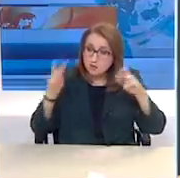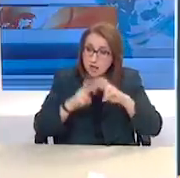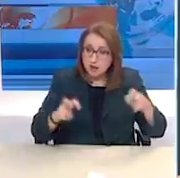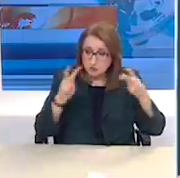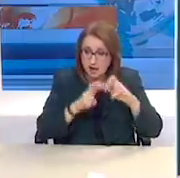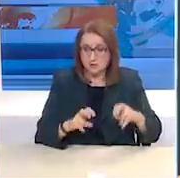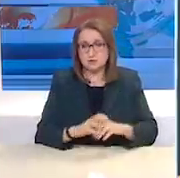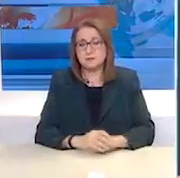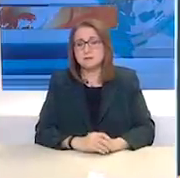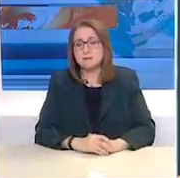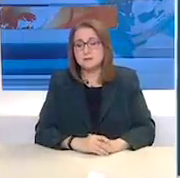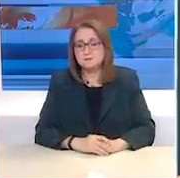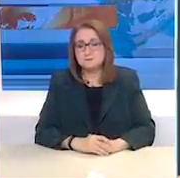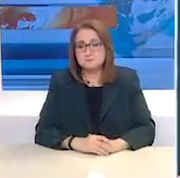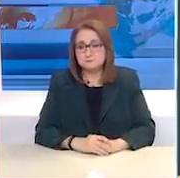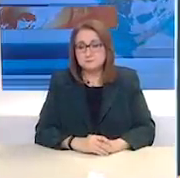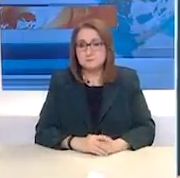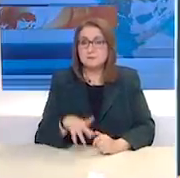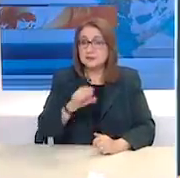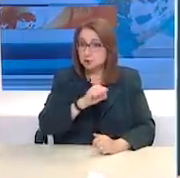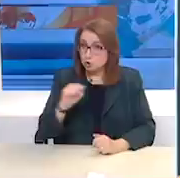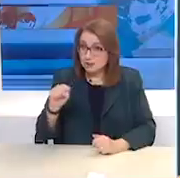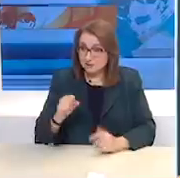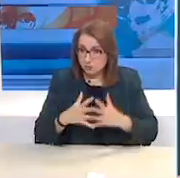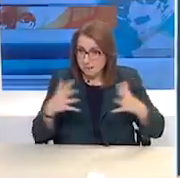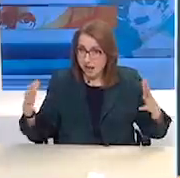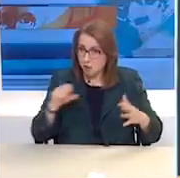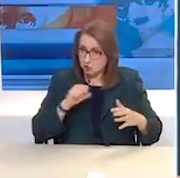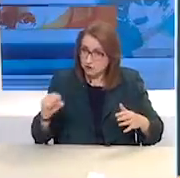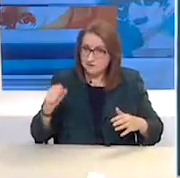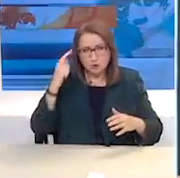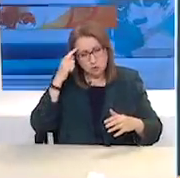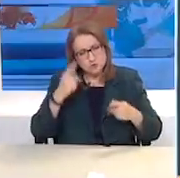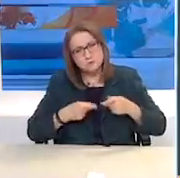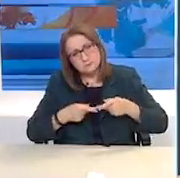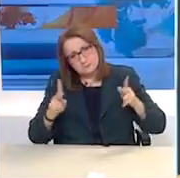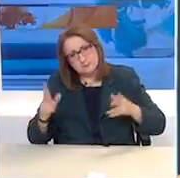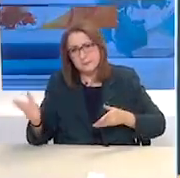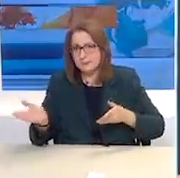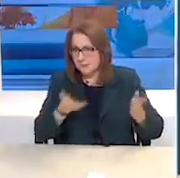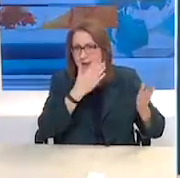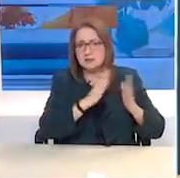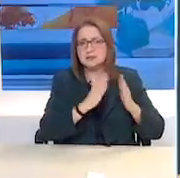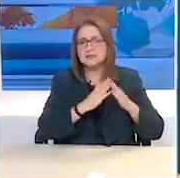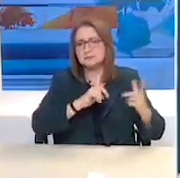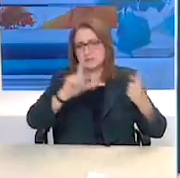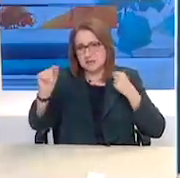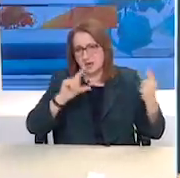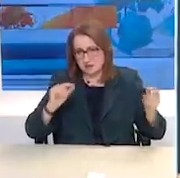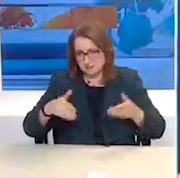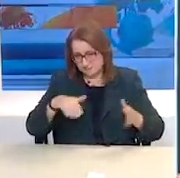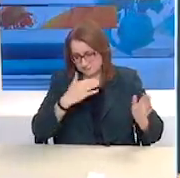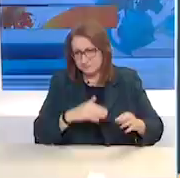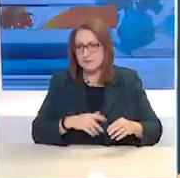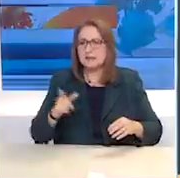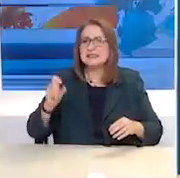ΕΟΔΗ. Και το Σάββατο, το Μεγάλο Σάββατο, μπορούν να αποδεσμευθούν οι Έλληνες να γυρίσουν στα σπίτια τους και